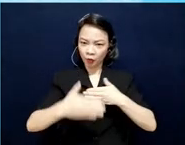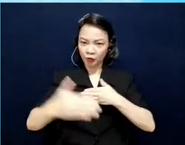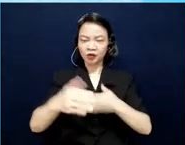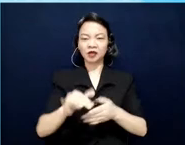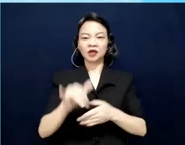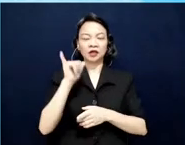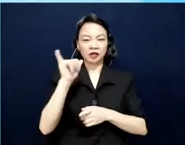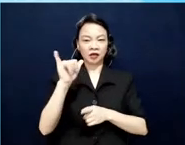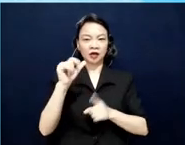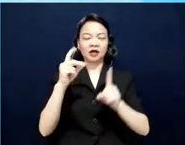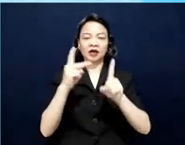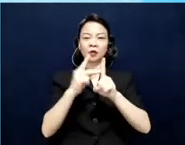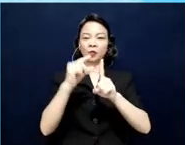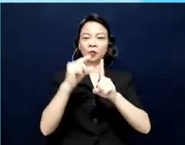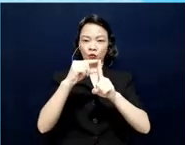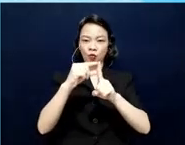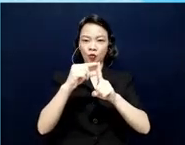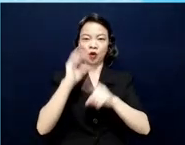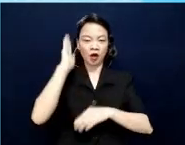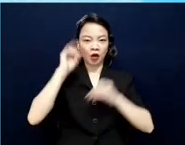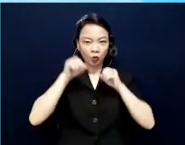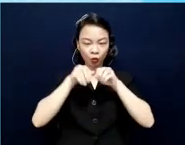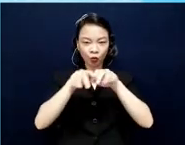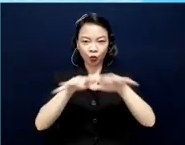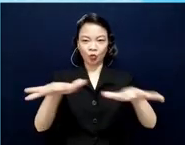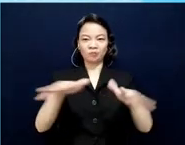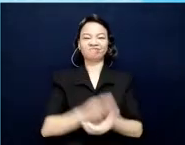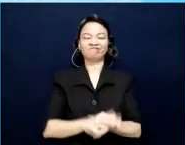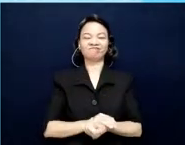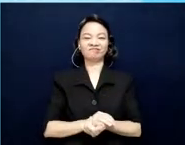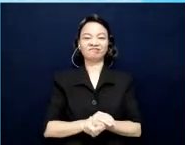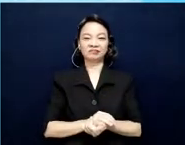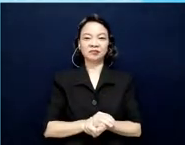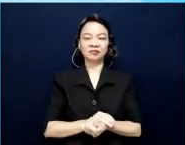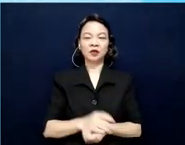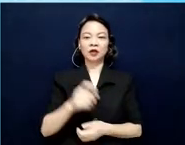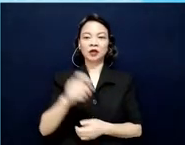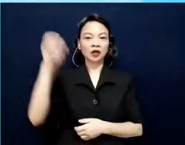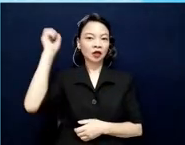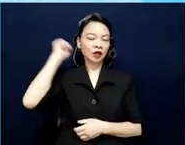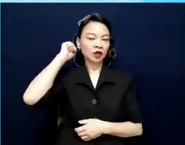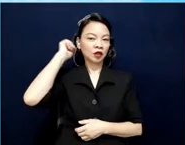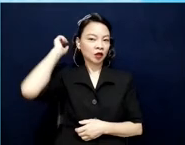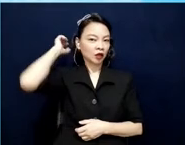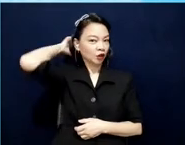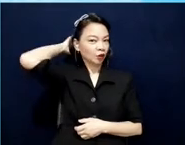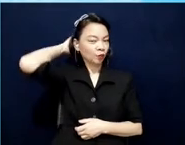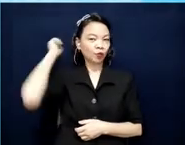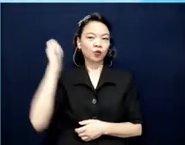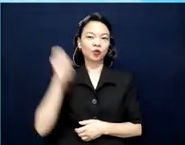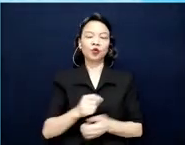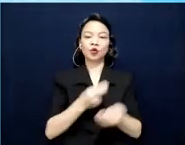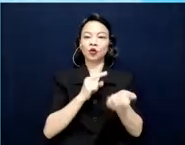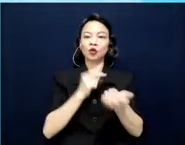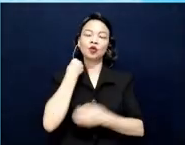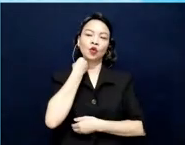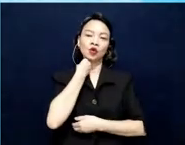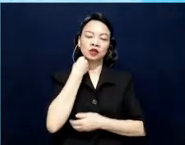akan di-launch. Selanjutnya ada Ibu Dr. Randa Herawati MA selaku Perwakilan Kementerian Kesehatan. Bu Herawati.